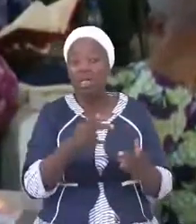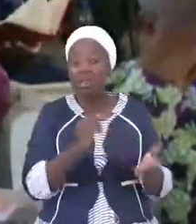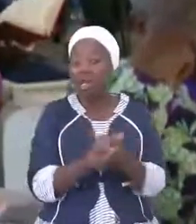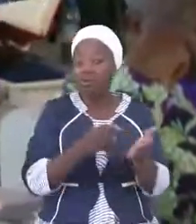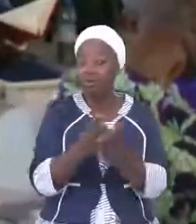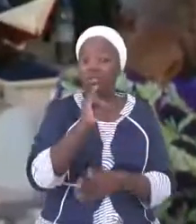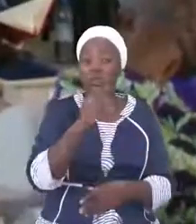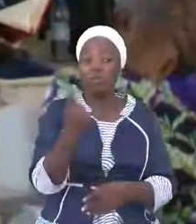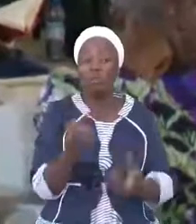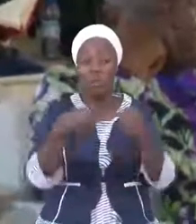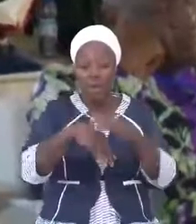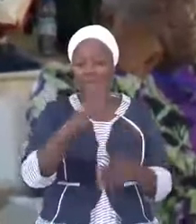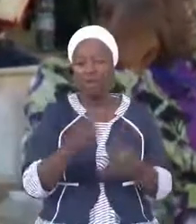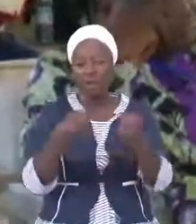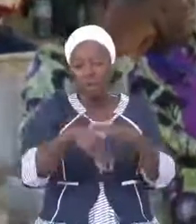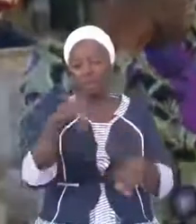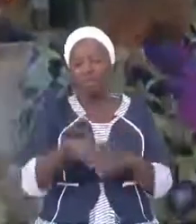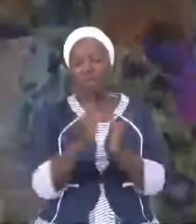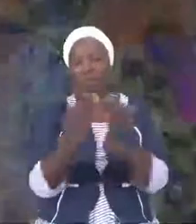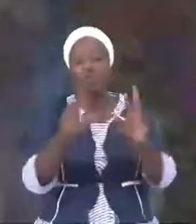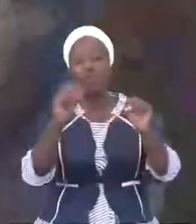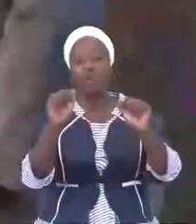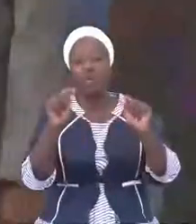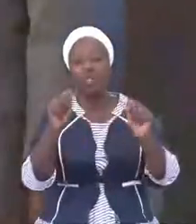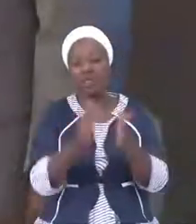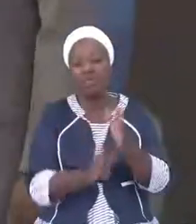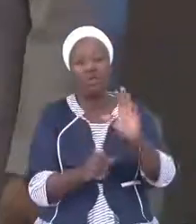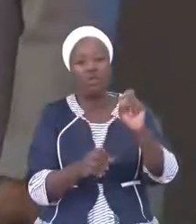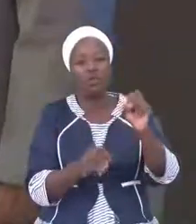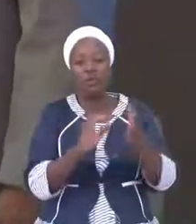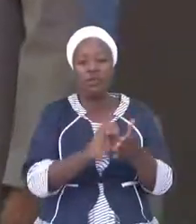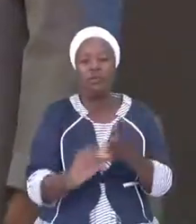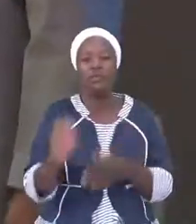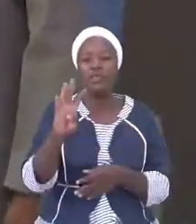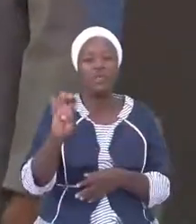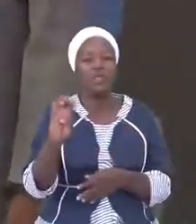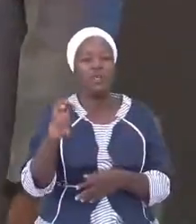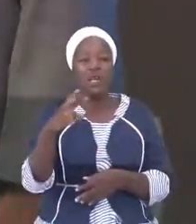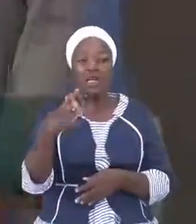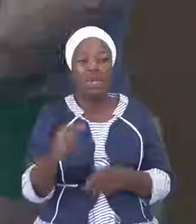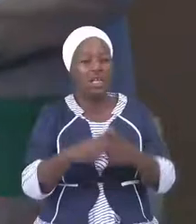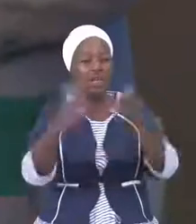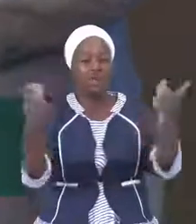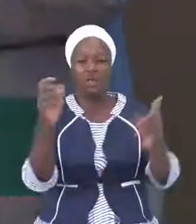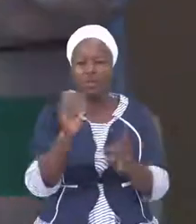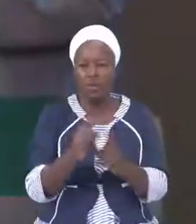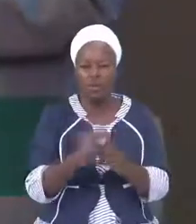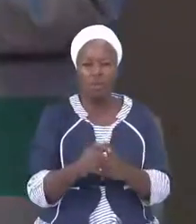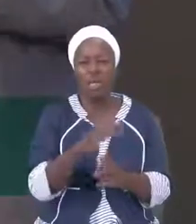la vérité de ce qu'il dit se présente en Matthieu 12, verset 40.